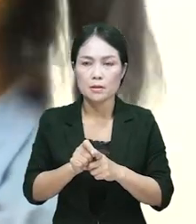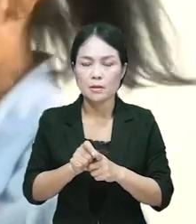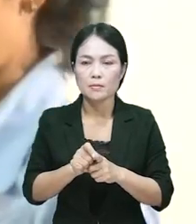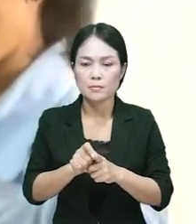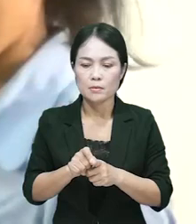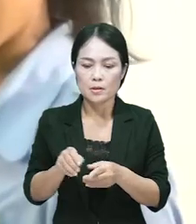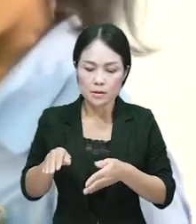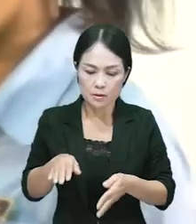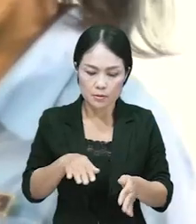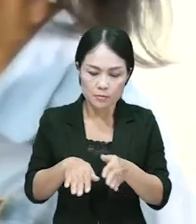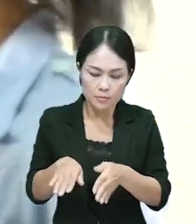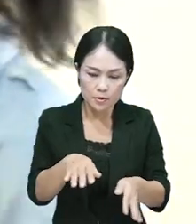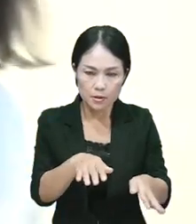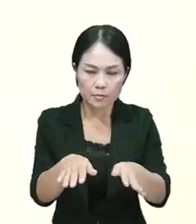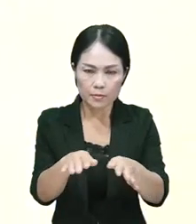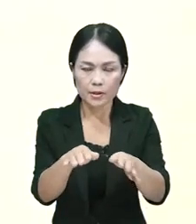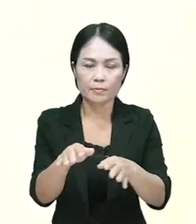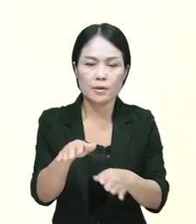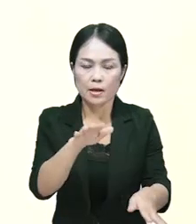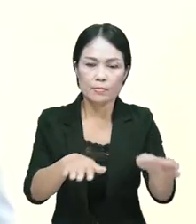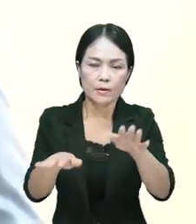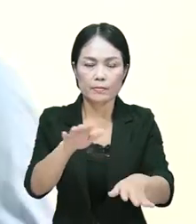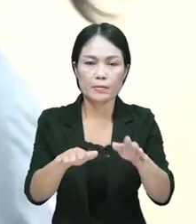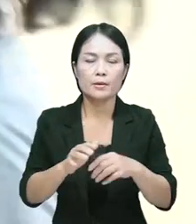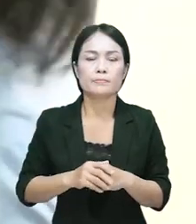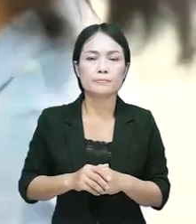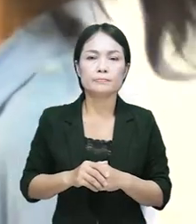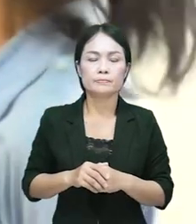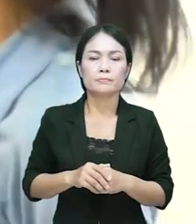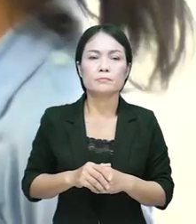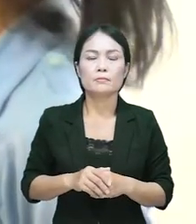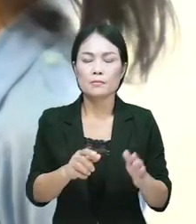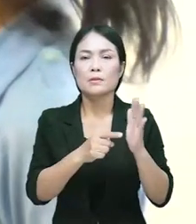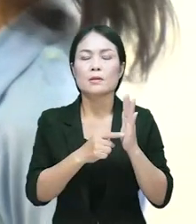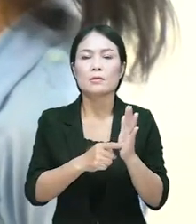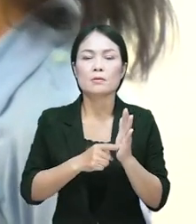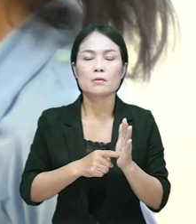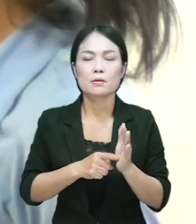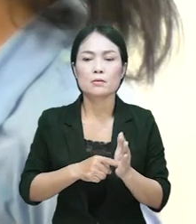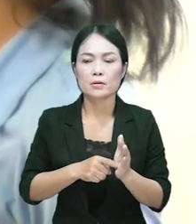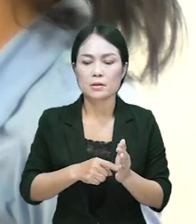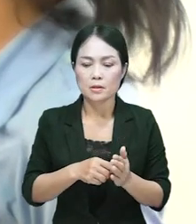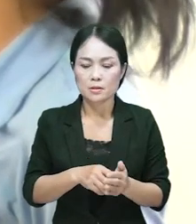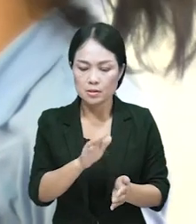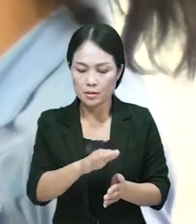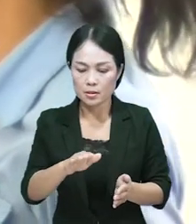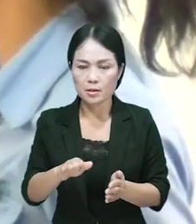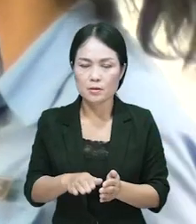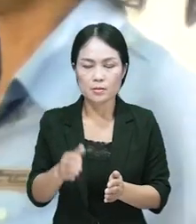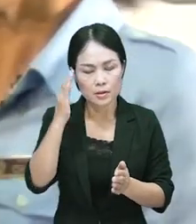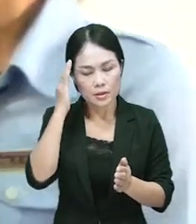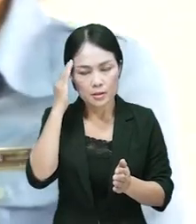វាមានថាលូនឲ្យប្រវេប្រវាប្រវេប្រវាអញ្ចឹងណាកូនចាឧទាហរណ៍កូនតូចទើបចេះ